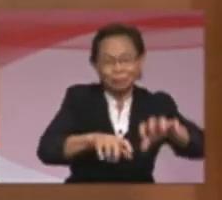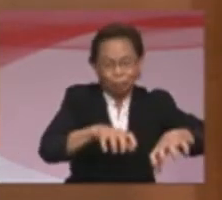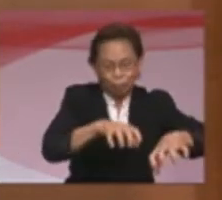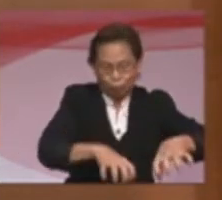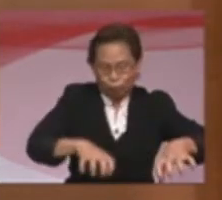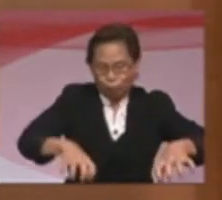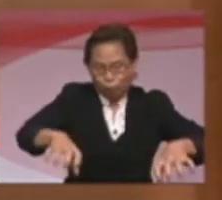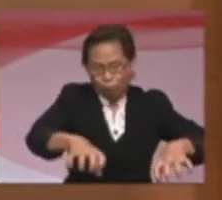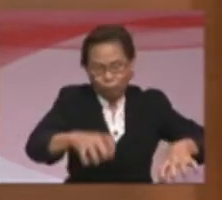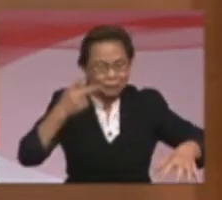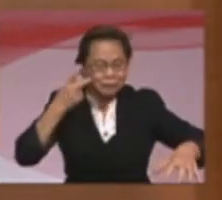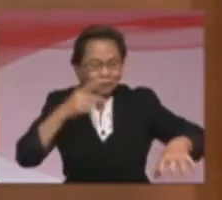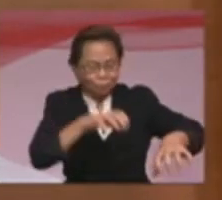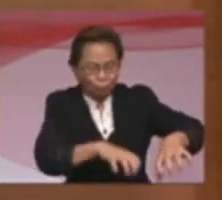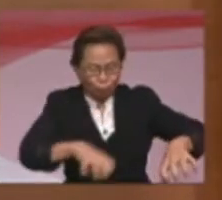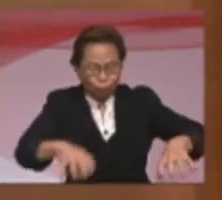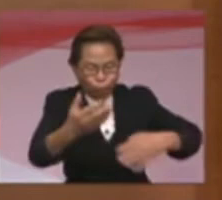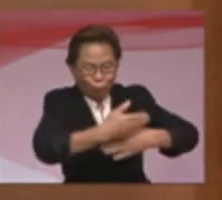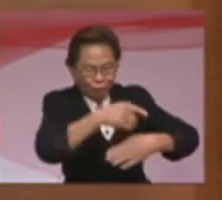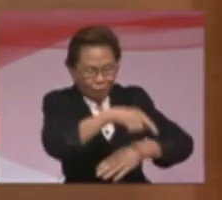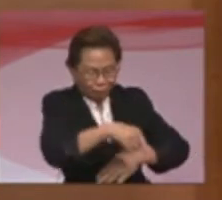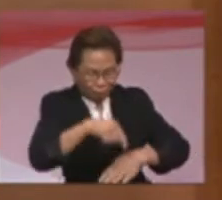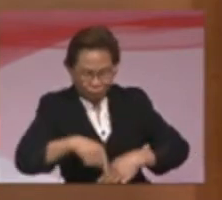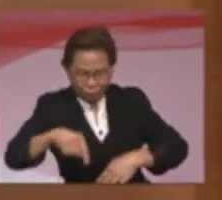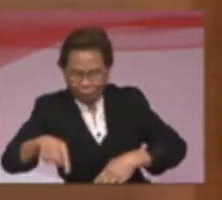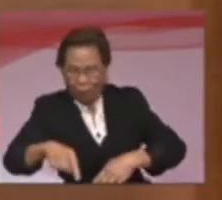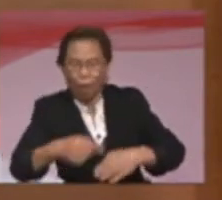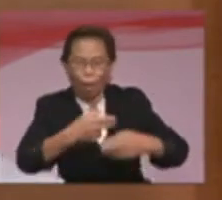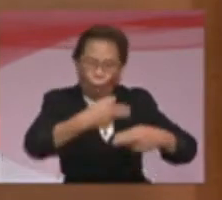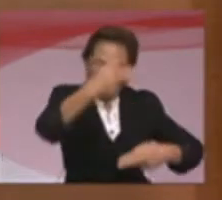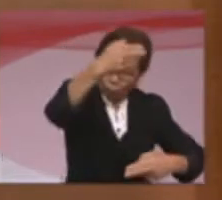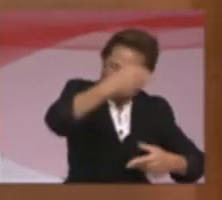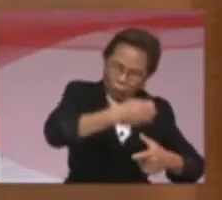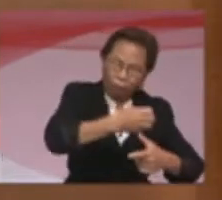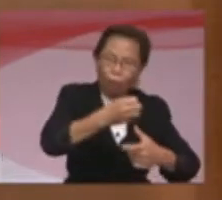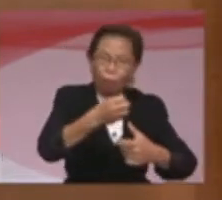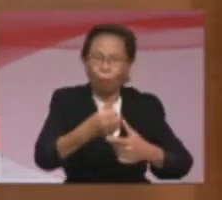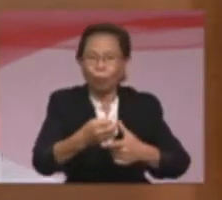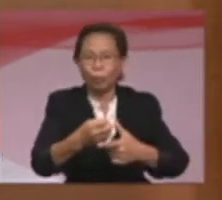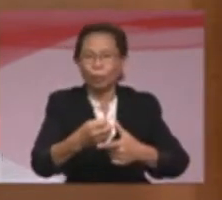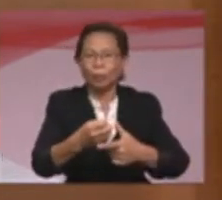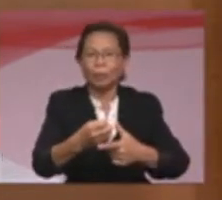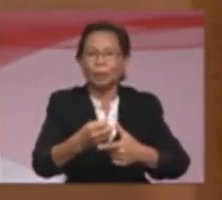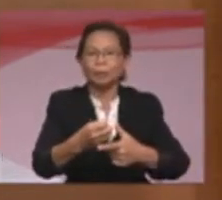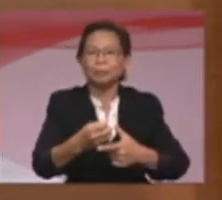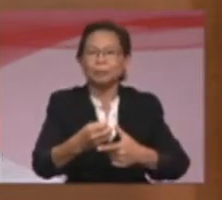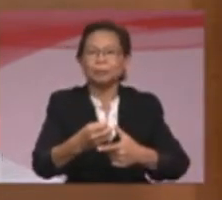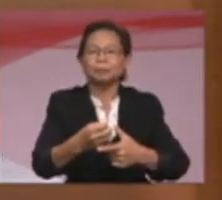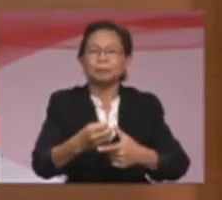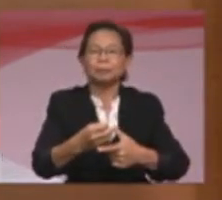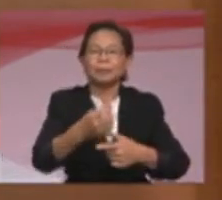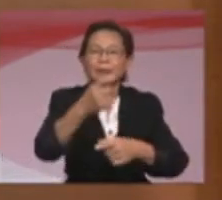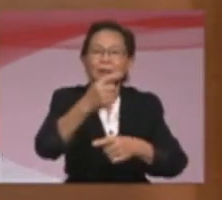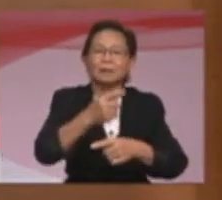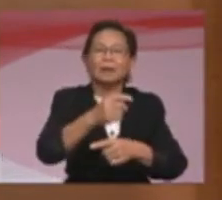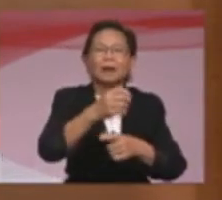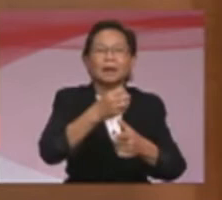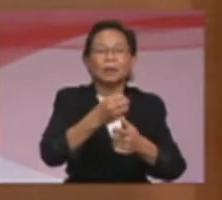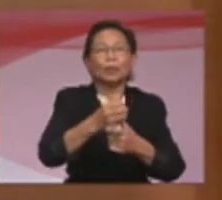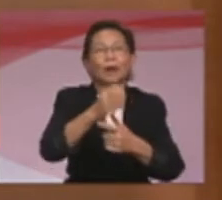pun dikenalpasti oleh kerajaan sama ada di hotel ataupun di Institut Latihan Awam ataupun